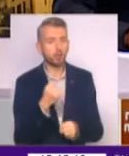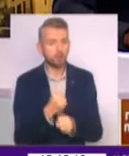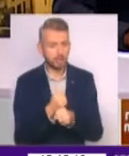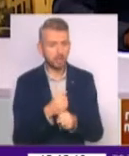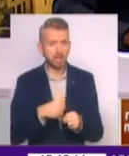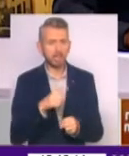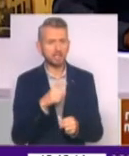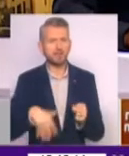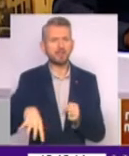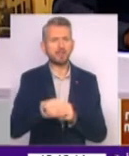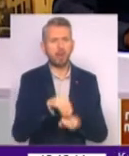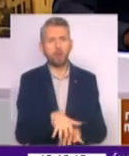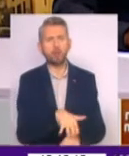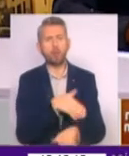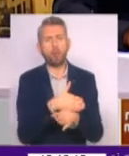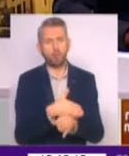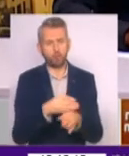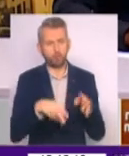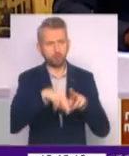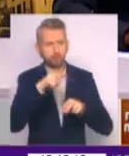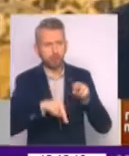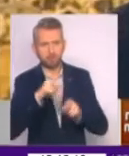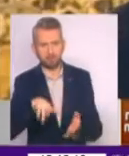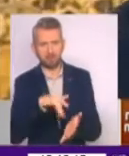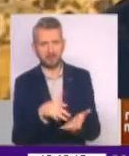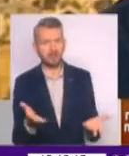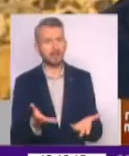всіма довгобудами міста, які просто